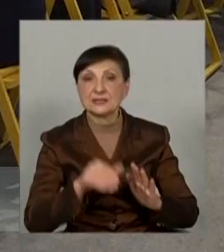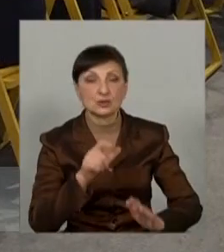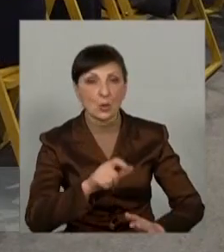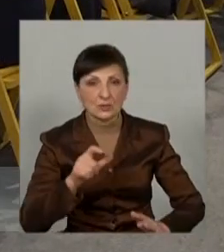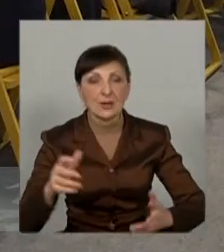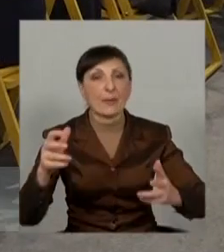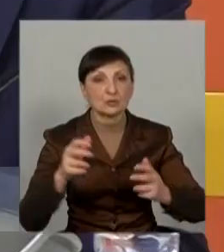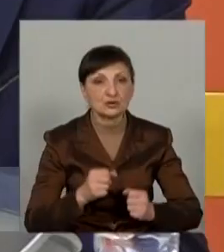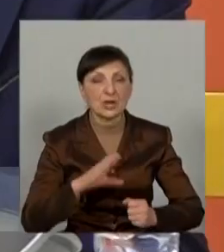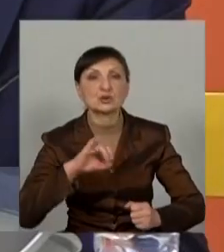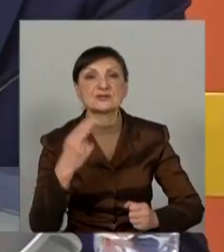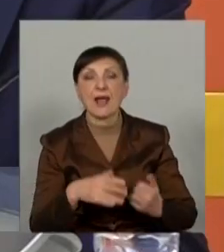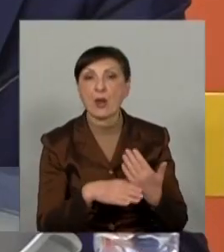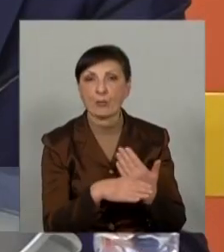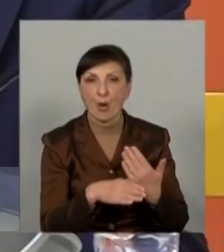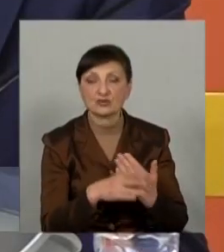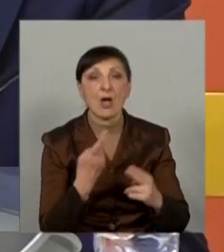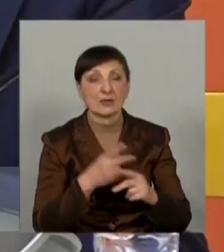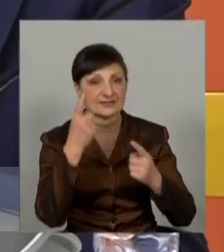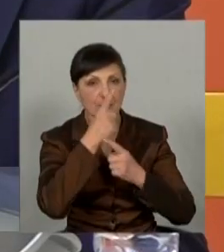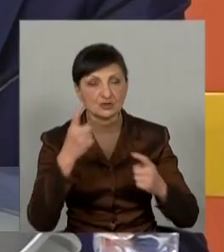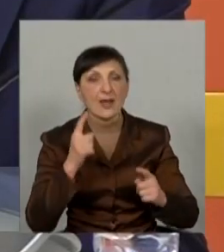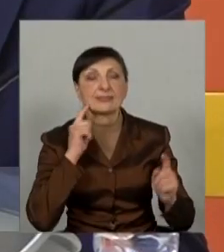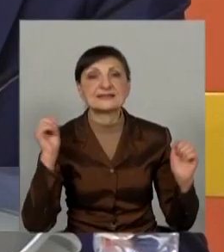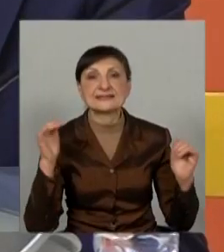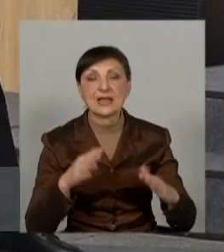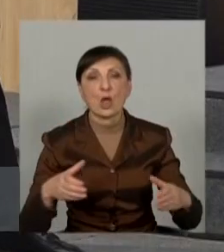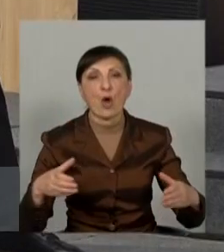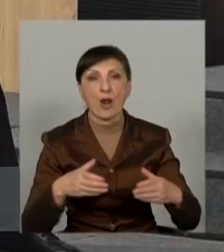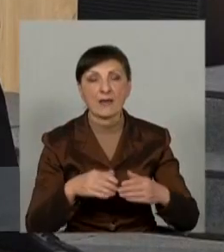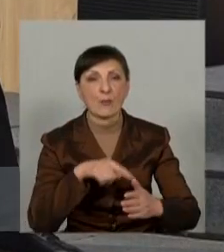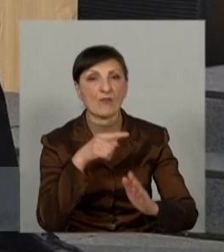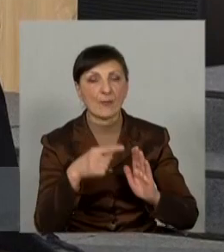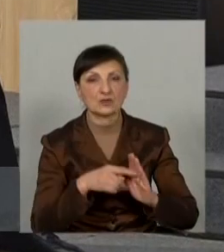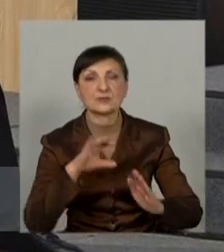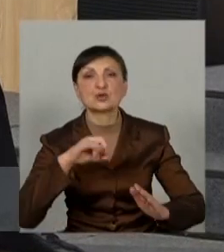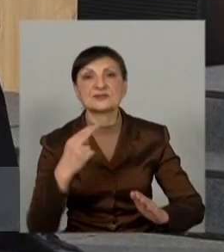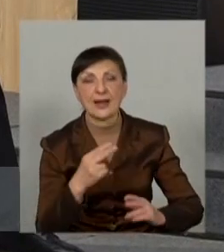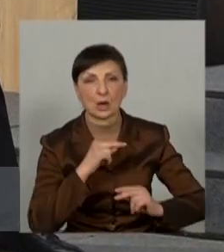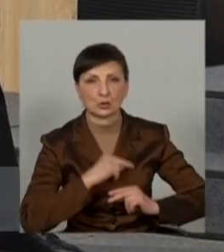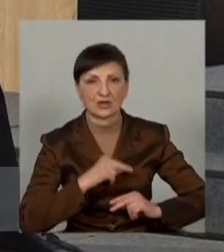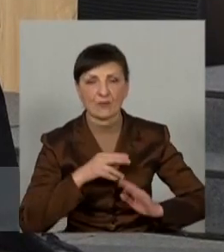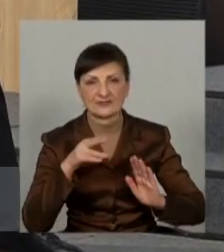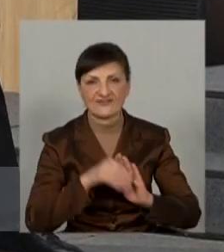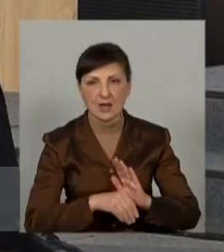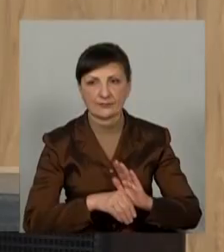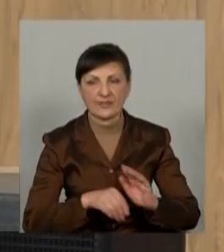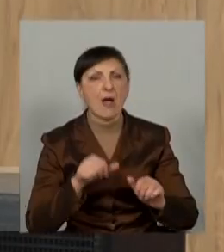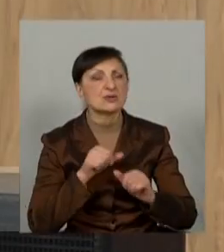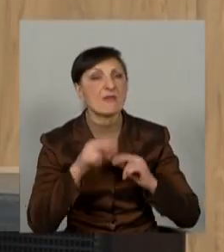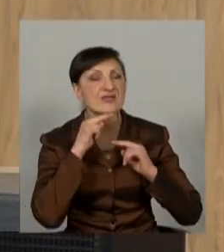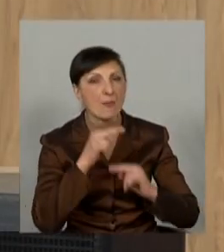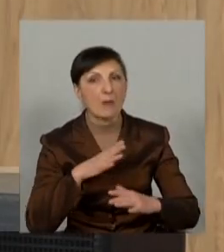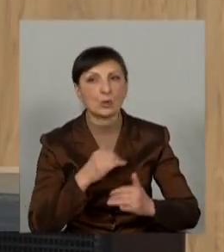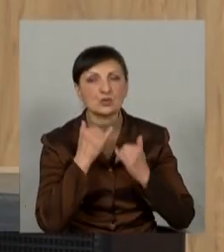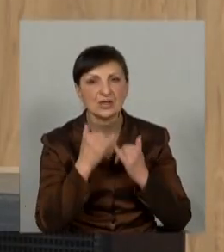жителей получили социальную помощь. Об этом сообщили на заседании коллегии по вопросам социальной и трудовой сферы. Особое внимание